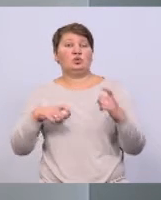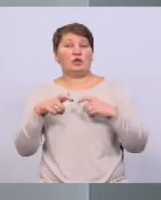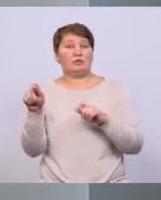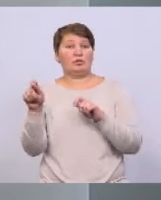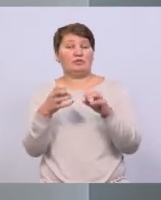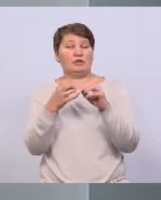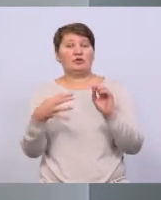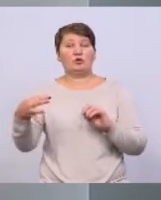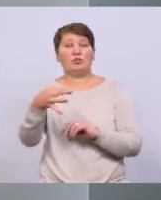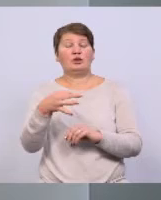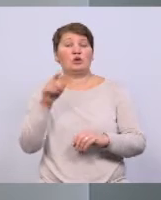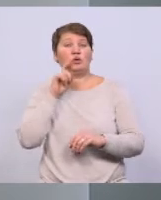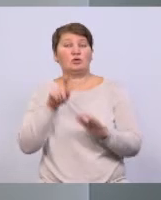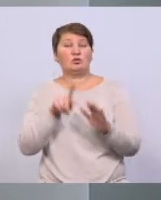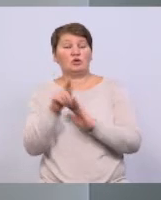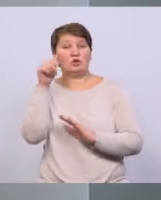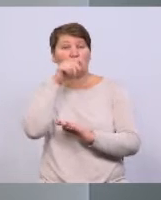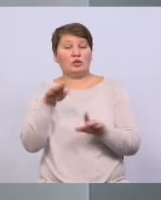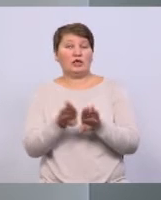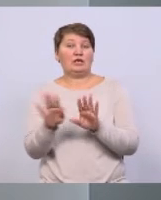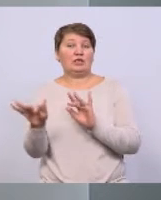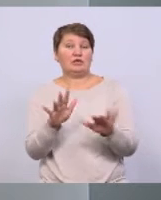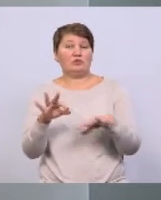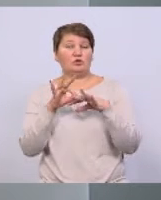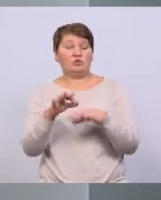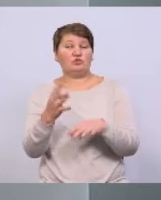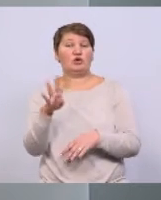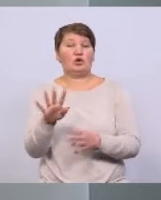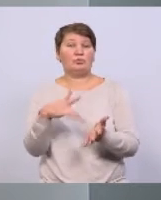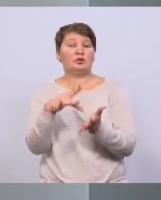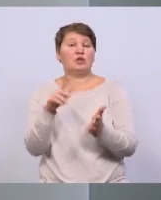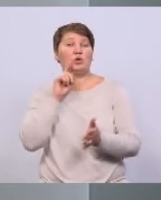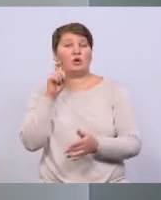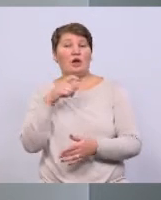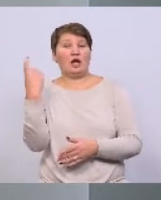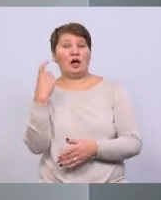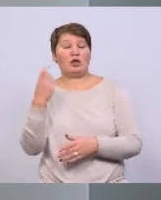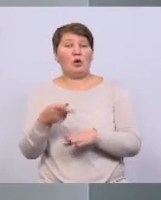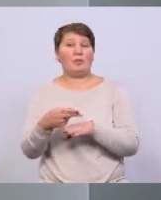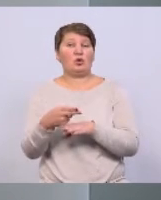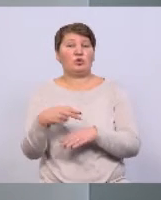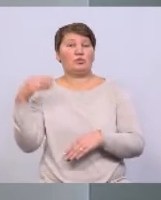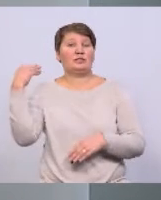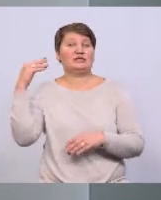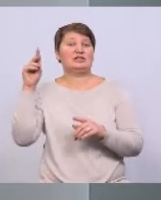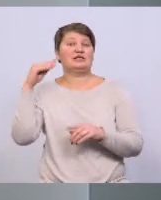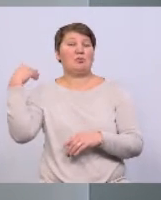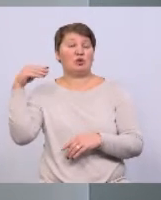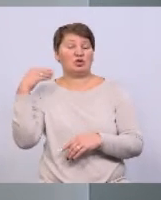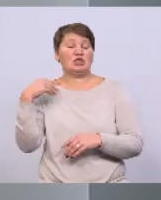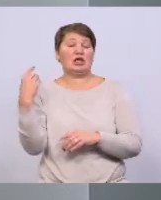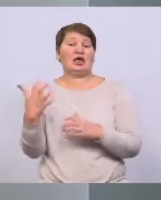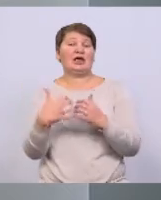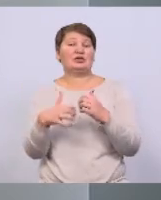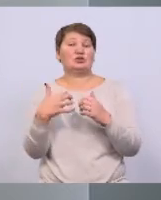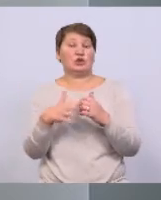областей України. З початку року подібні заходи відбулись у 4 містах України – Харкові, Маріуполі, Запоріжжі та Херсоні. Більше